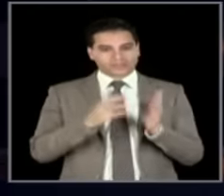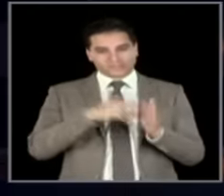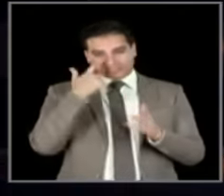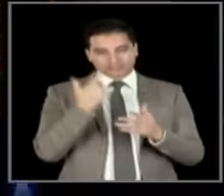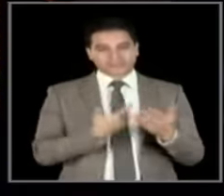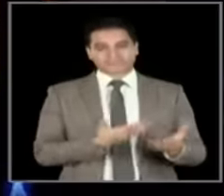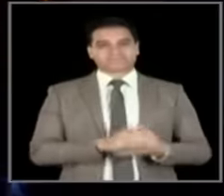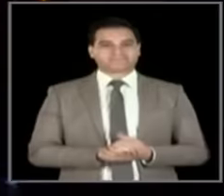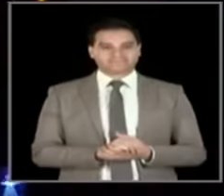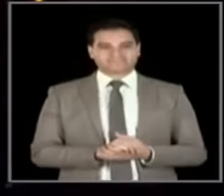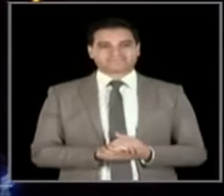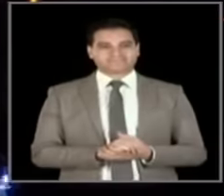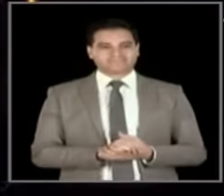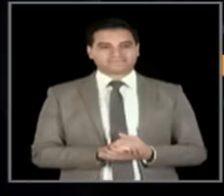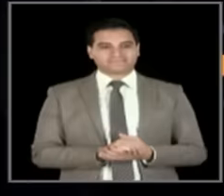شمس.